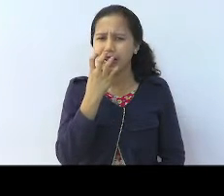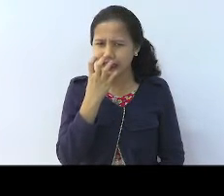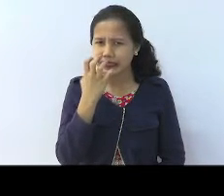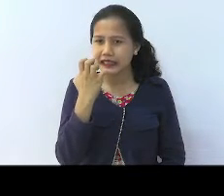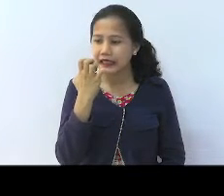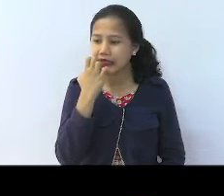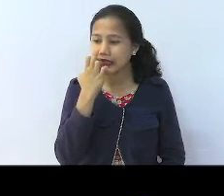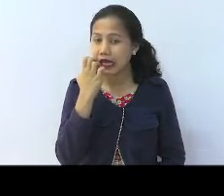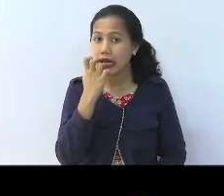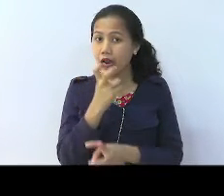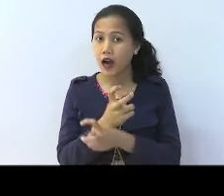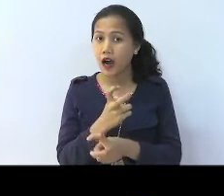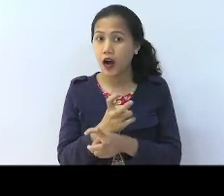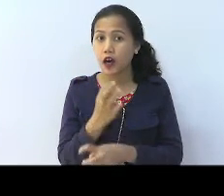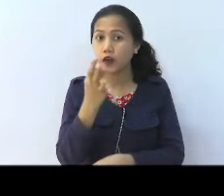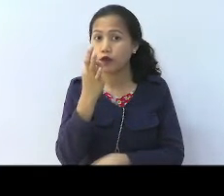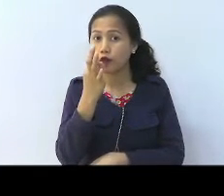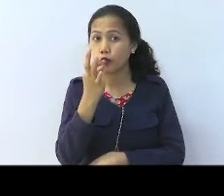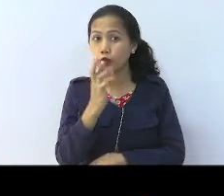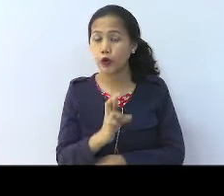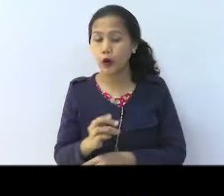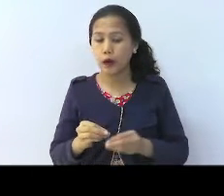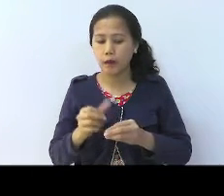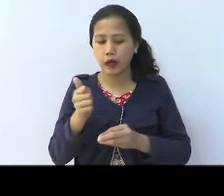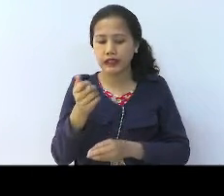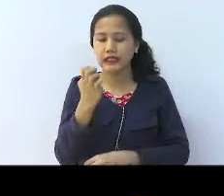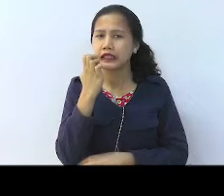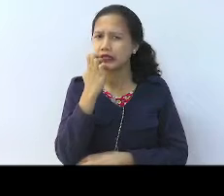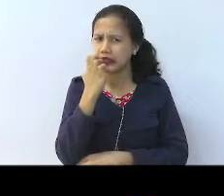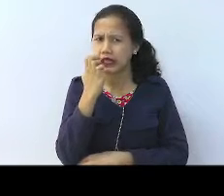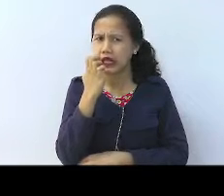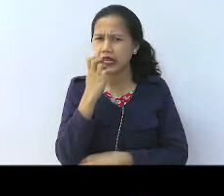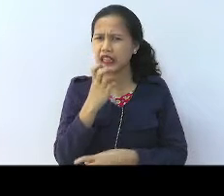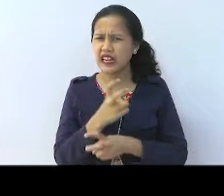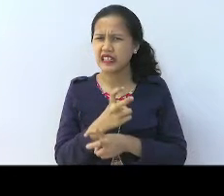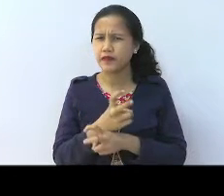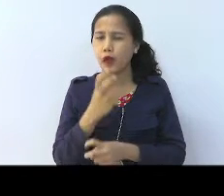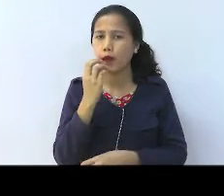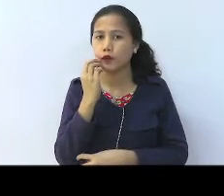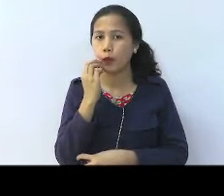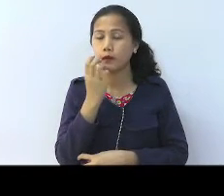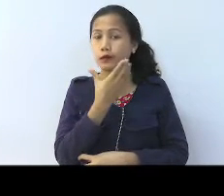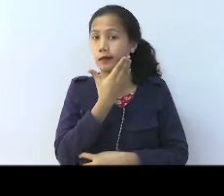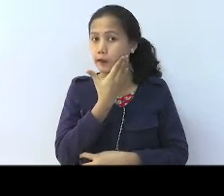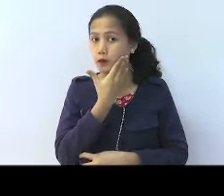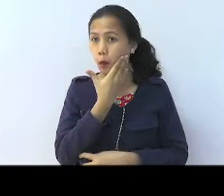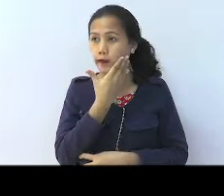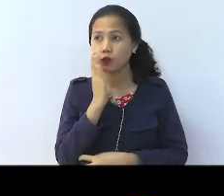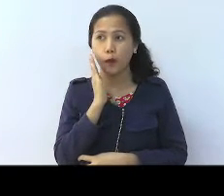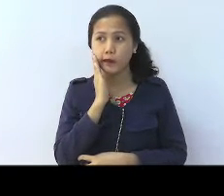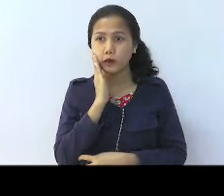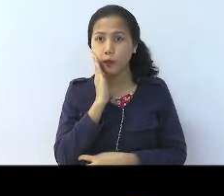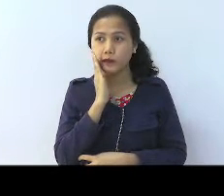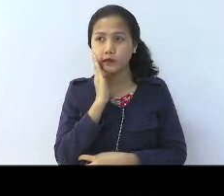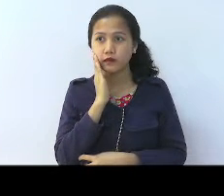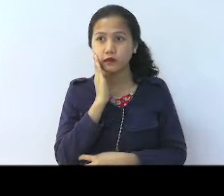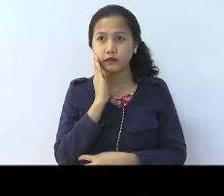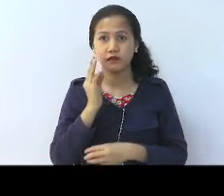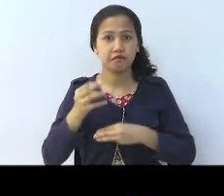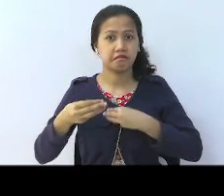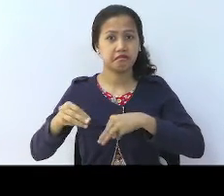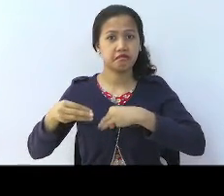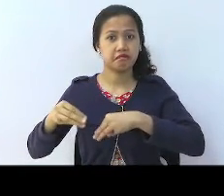baba, nasuntok ka sa panga, posible ring dahil sa indirect trauma tulad ng